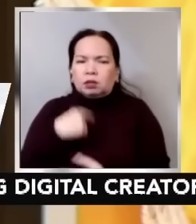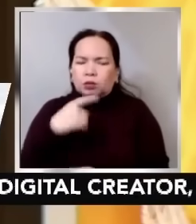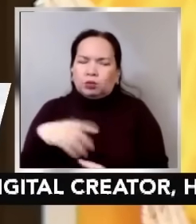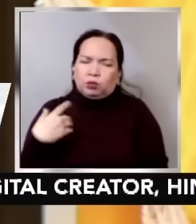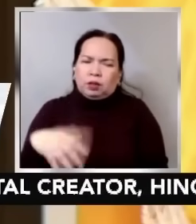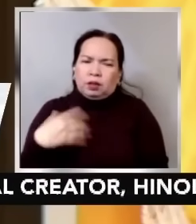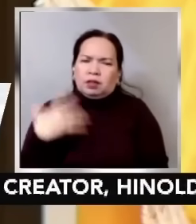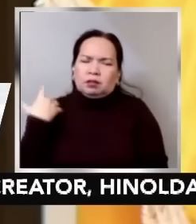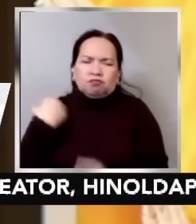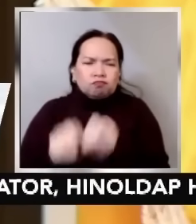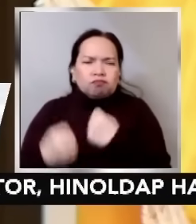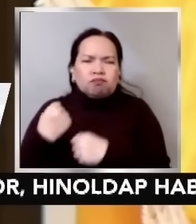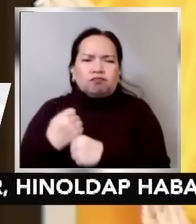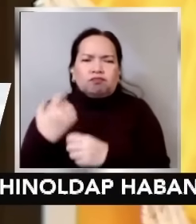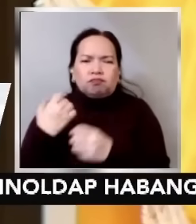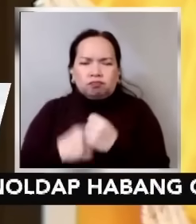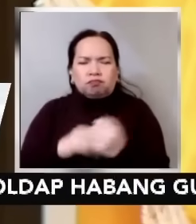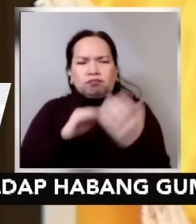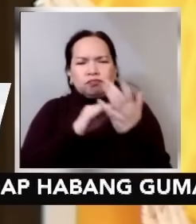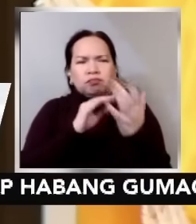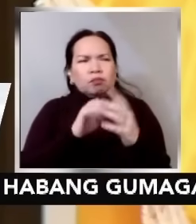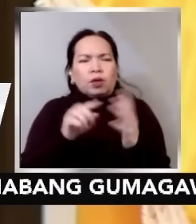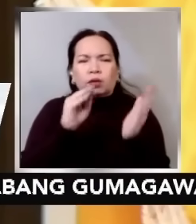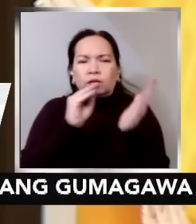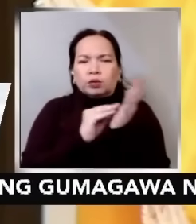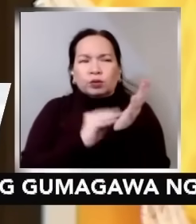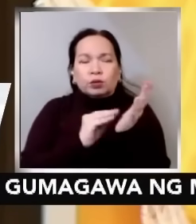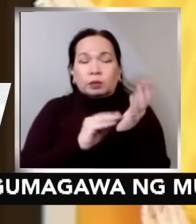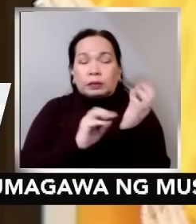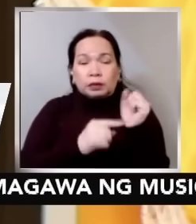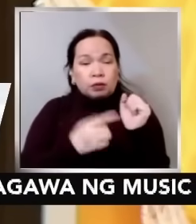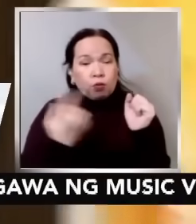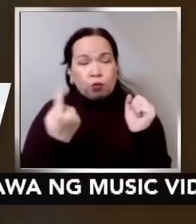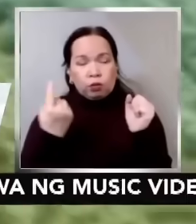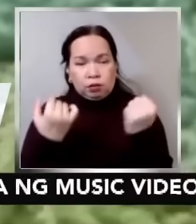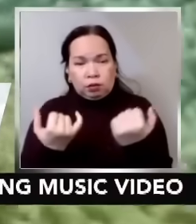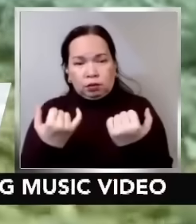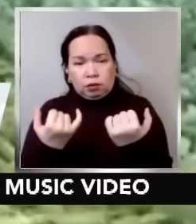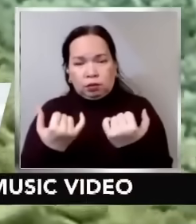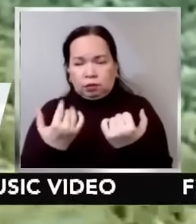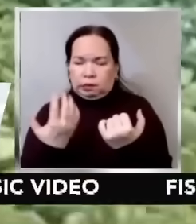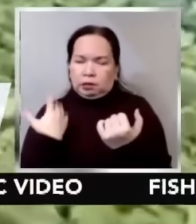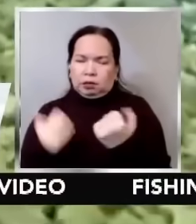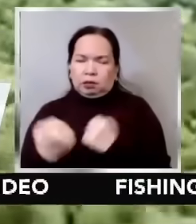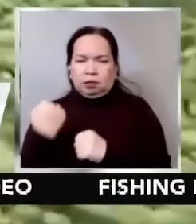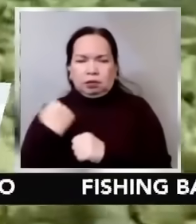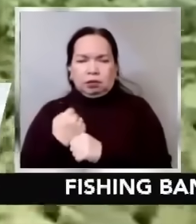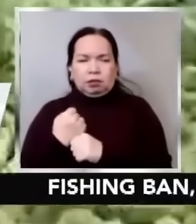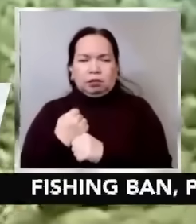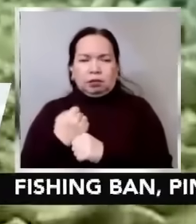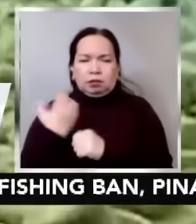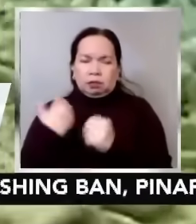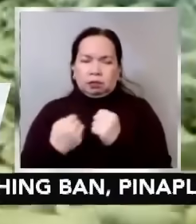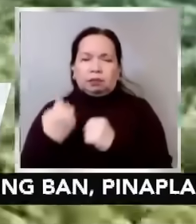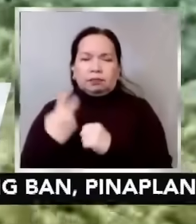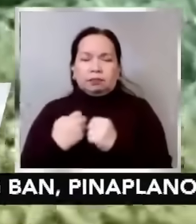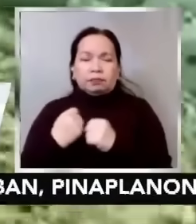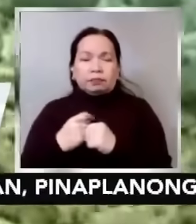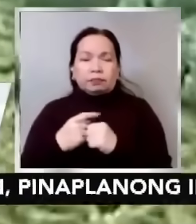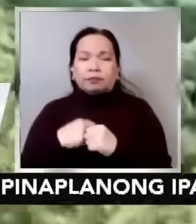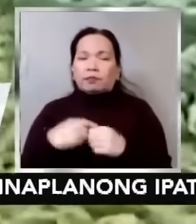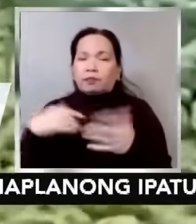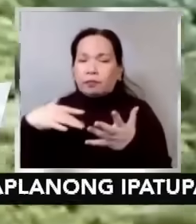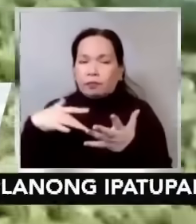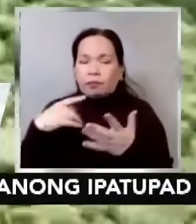years, but the documentation started a couple of years ago. Pinag-aaralan na rin ng Office of the Solicitor General